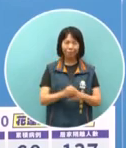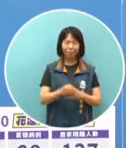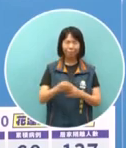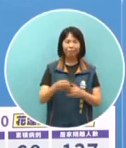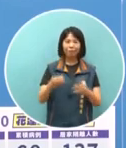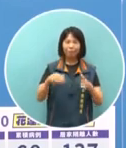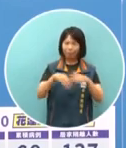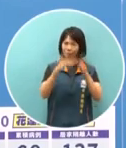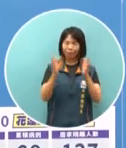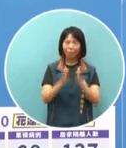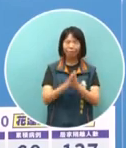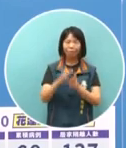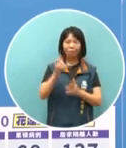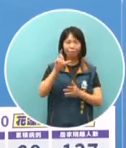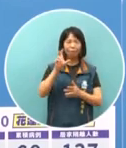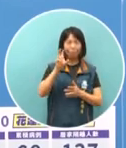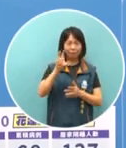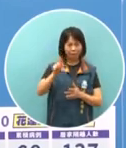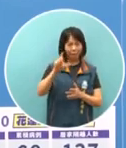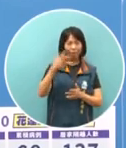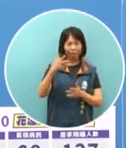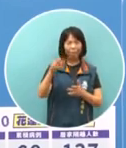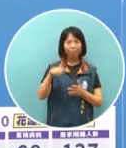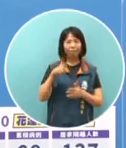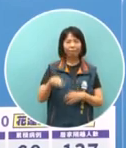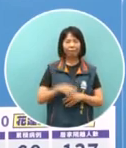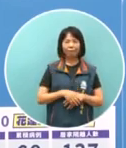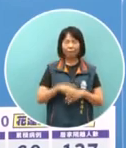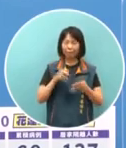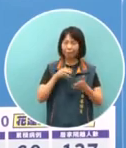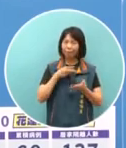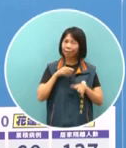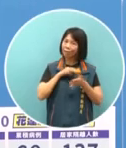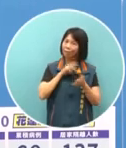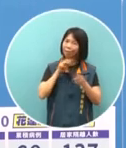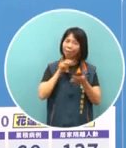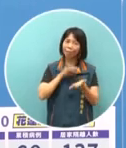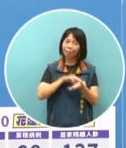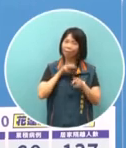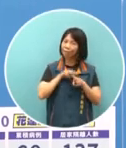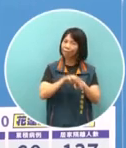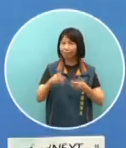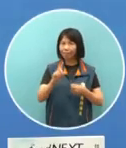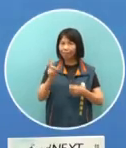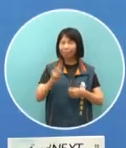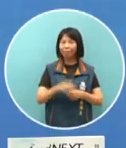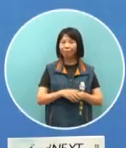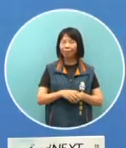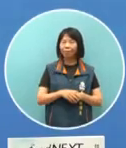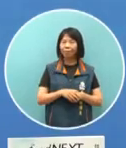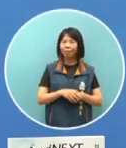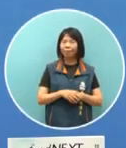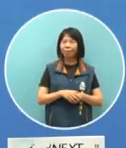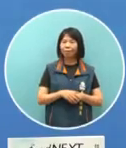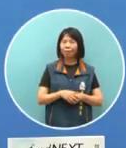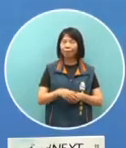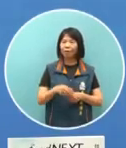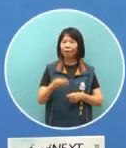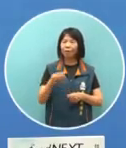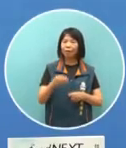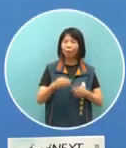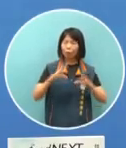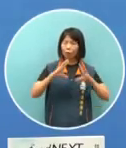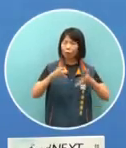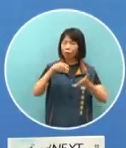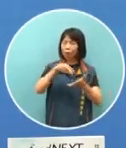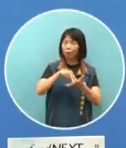市食欲力大调查当中也荣获全国第一，这一份荣耀呢是属于全县乡亲的。县长也欢迎全国消费者可以多选